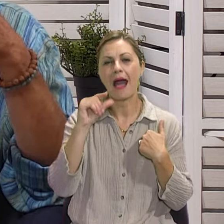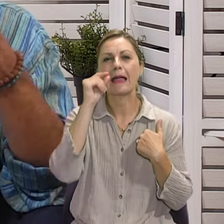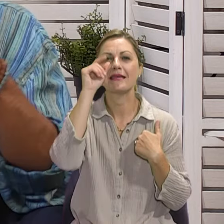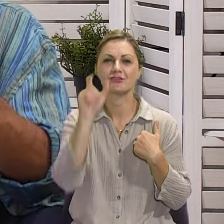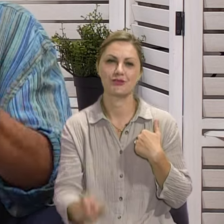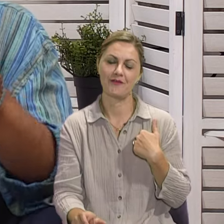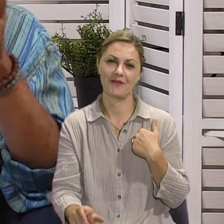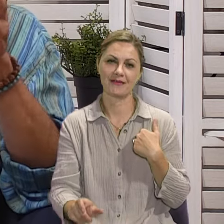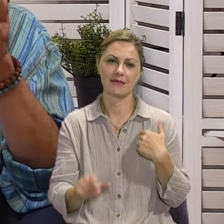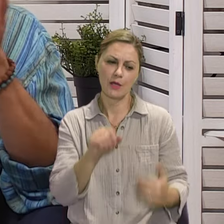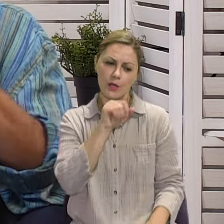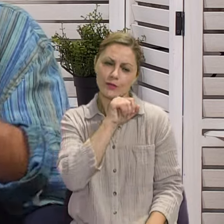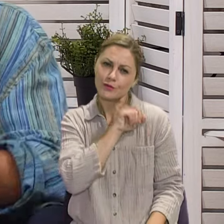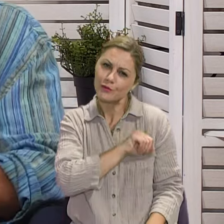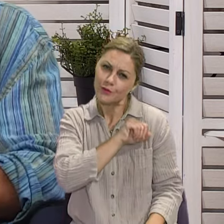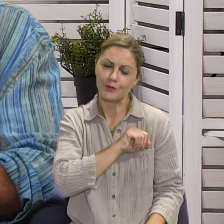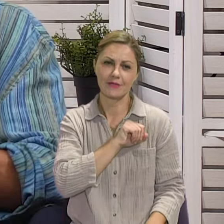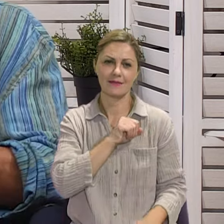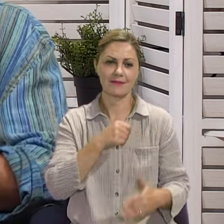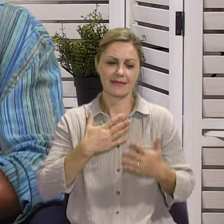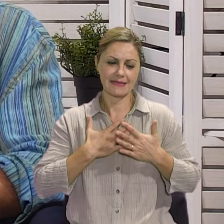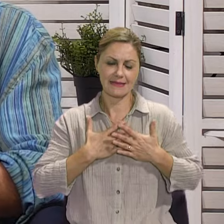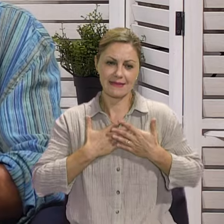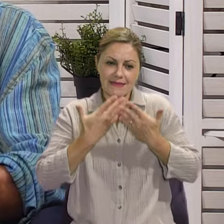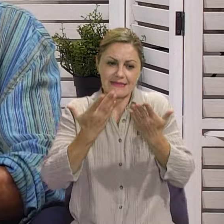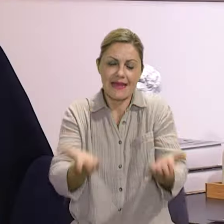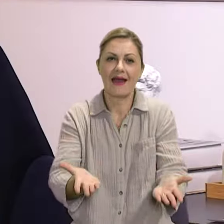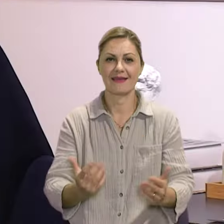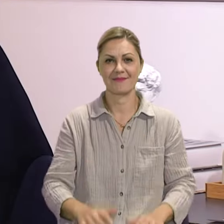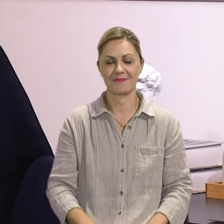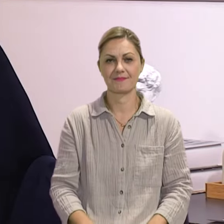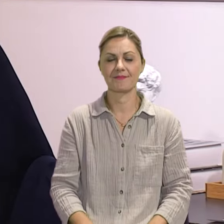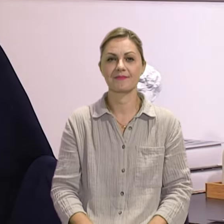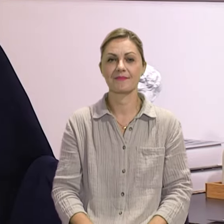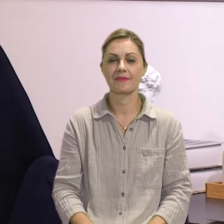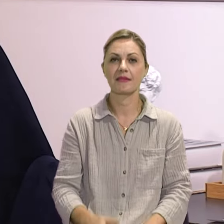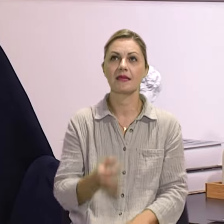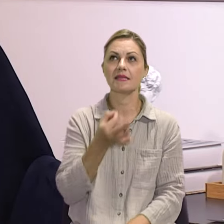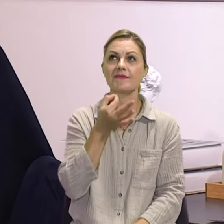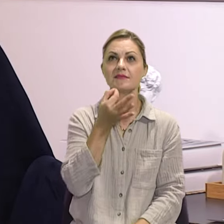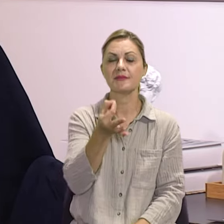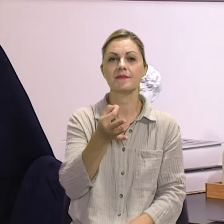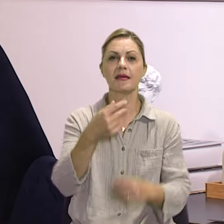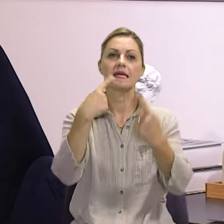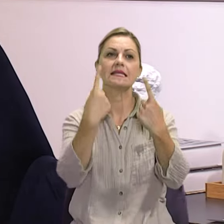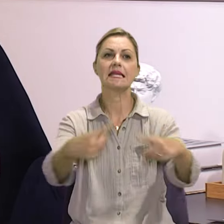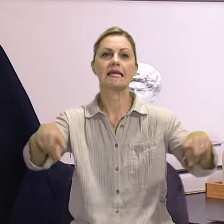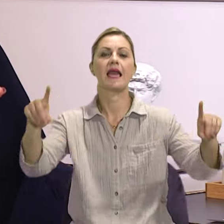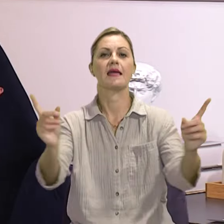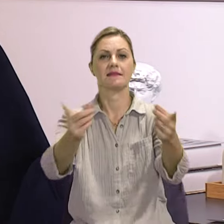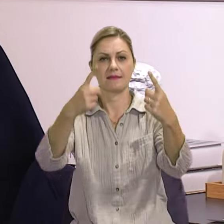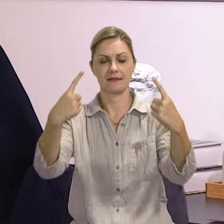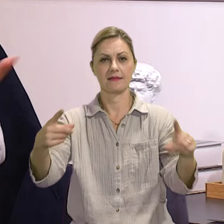Usitno, sitni vez. Usitno, ali mi je to sasvim dosta. Znate kako se kaže za dirigente? On je